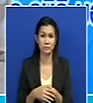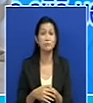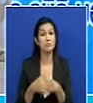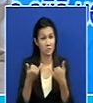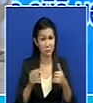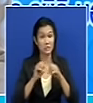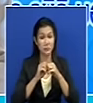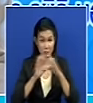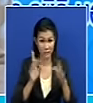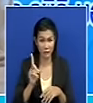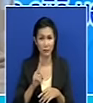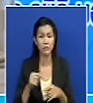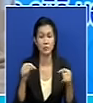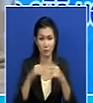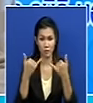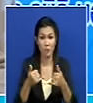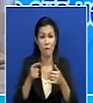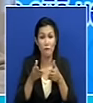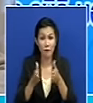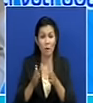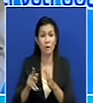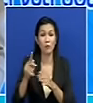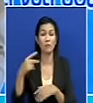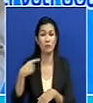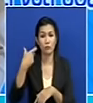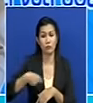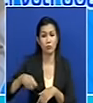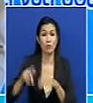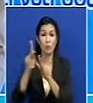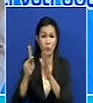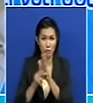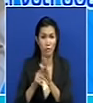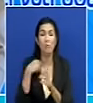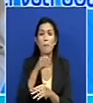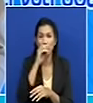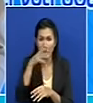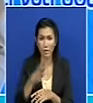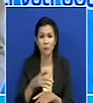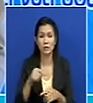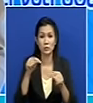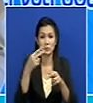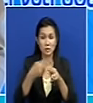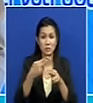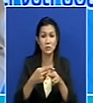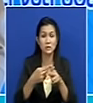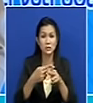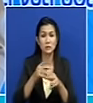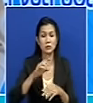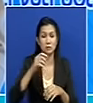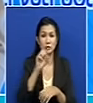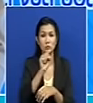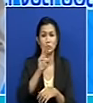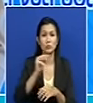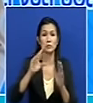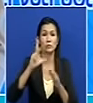ดเจนแล้วนะครับหลังจากที่กฤษฎีกาตีความในลักษณะแบบนี้ว่าการเสนอชื่อสมเด็จช่วงของทางมหาเถรสมา